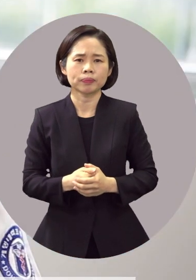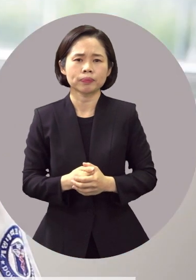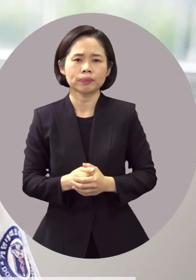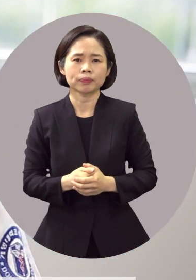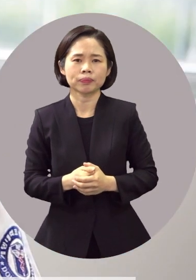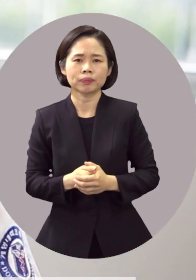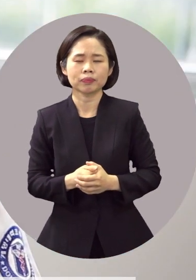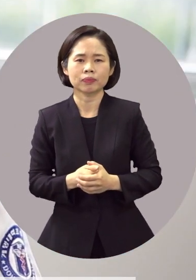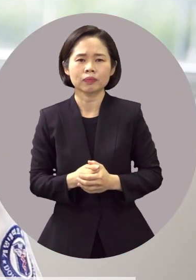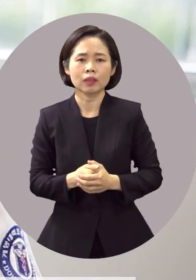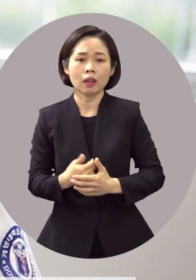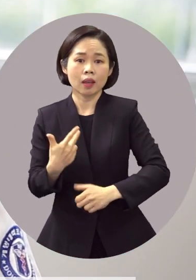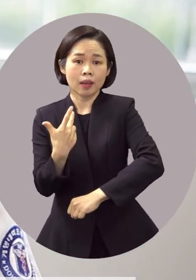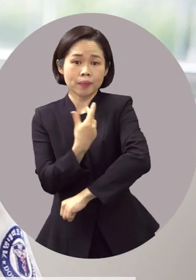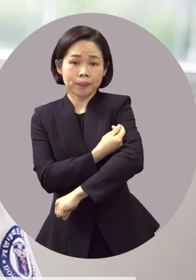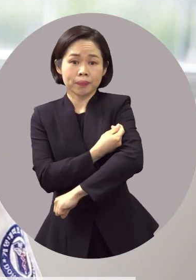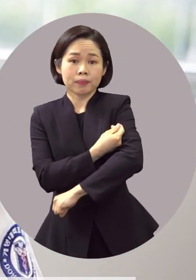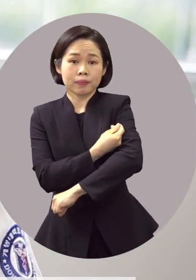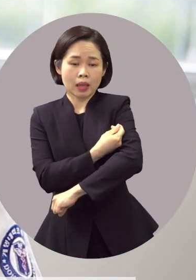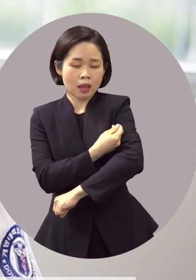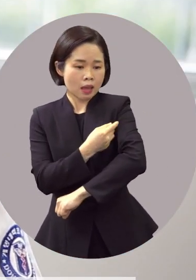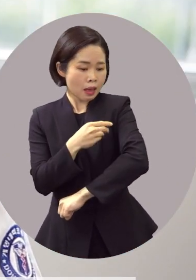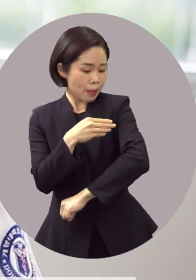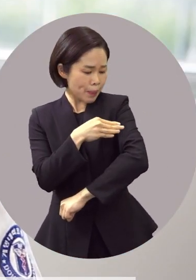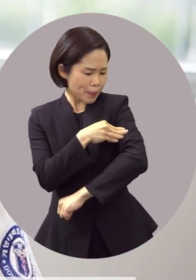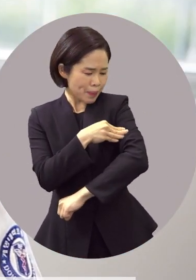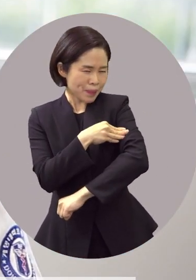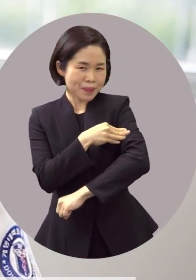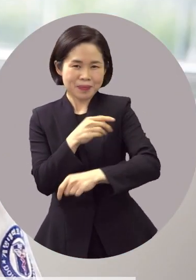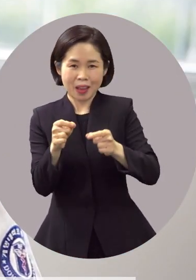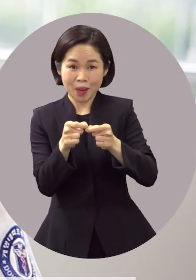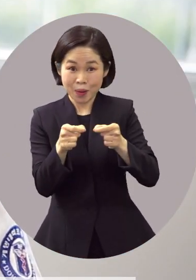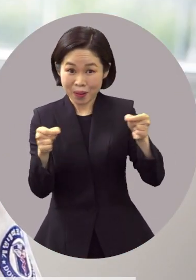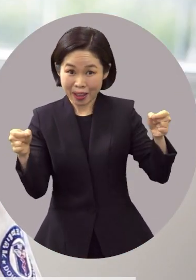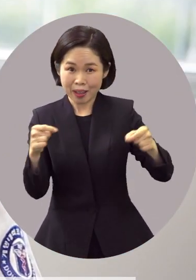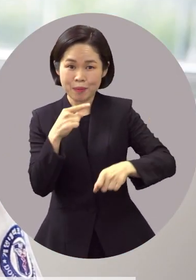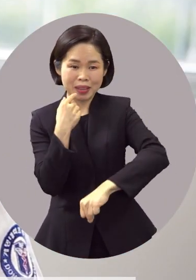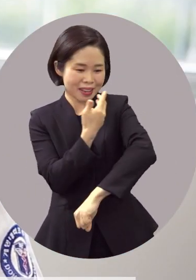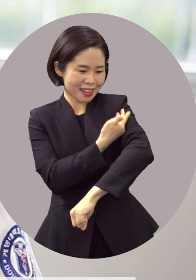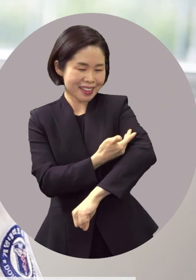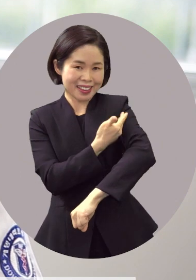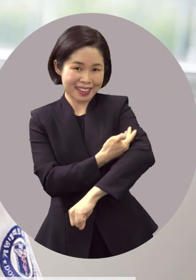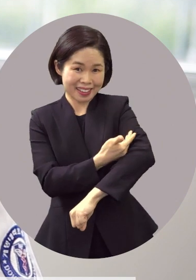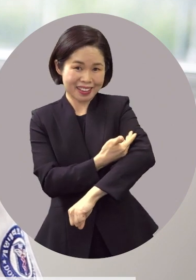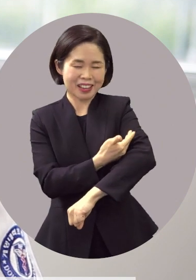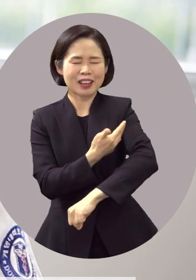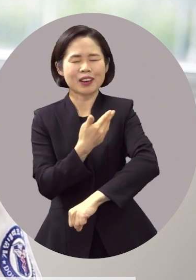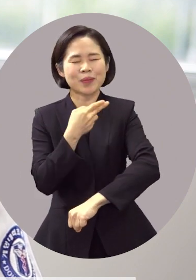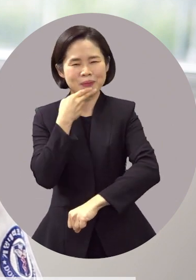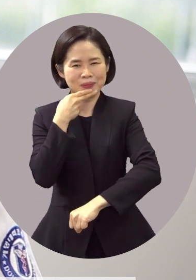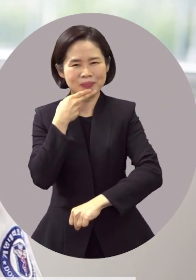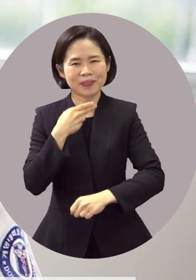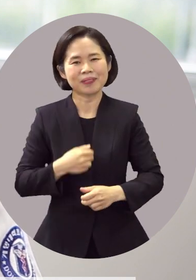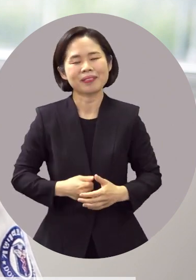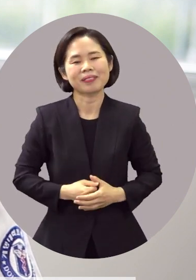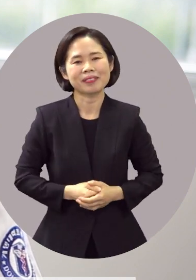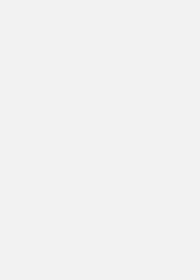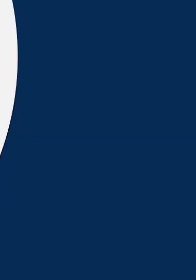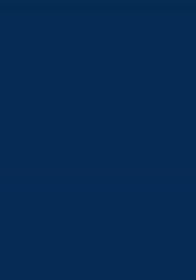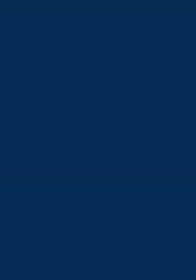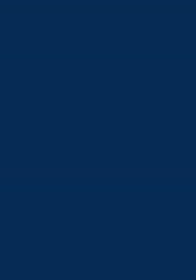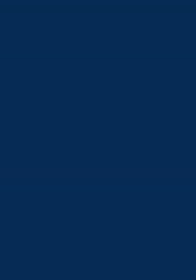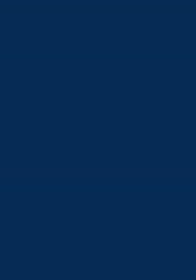높아집니다. 다만 주사 후에 주사 부위를 충분한 시간 동안 압박하면 출혈의 부작용은 최소화할 수 있습니다.